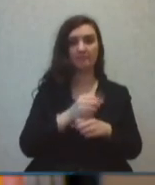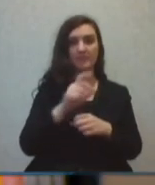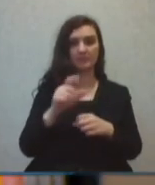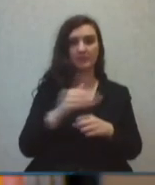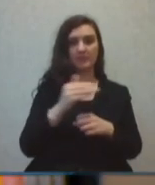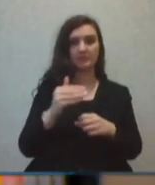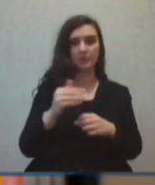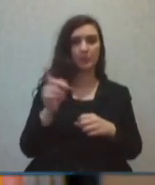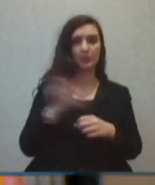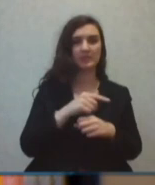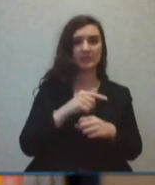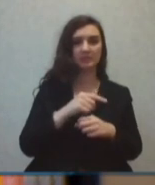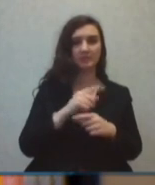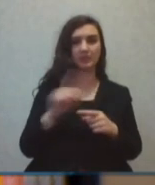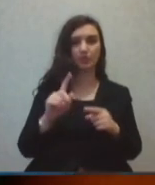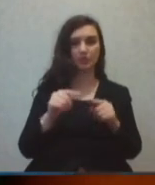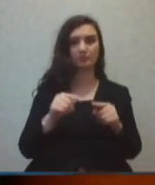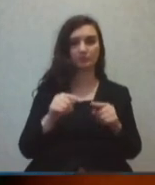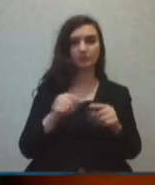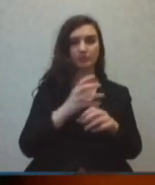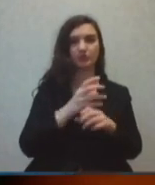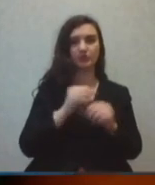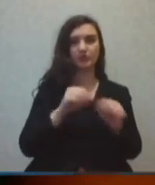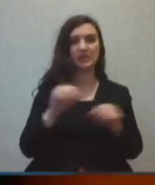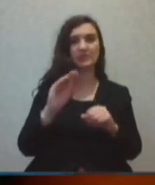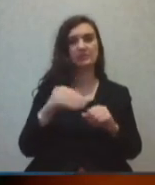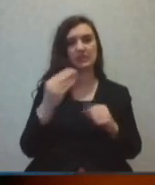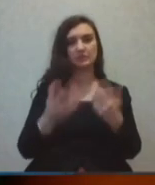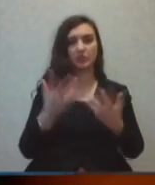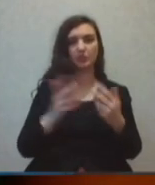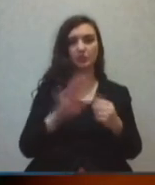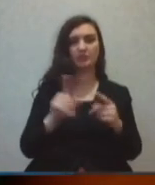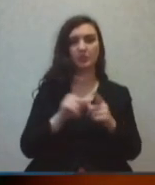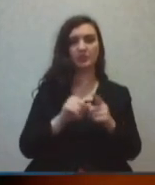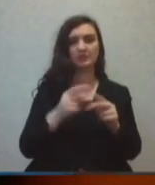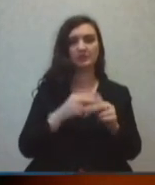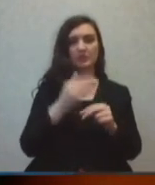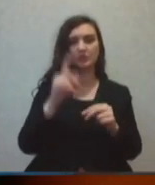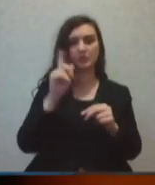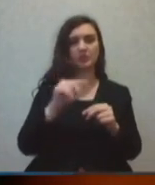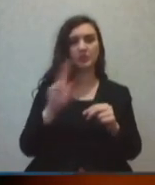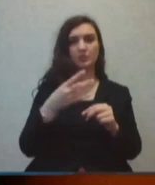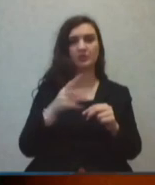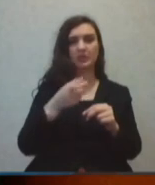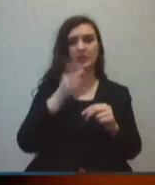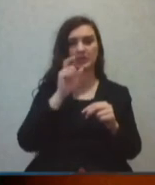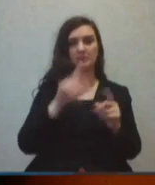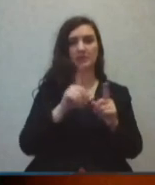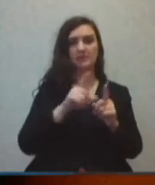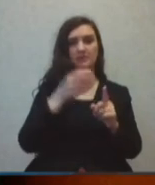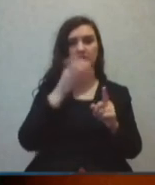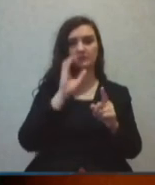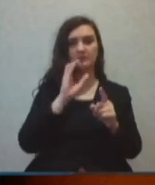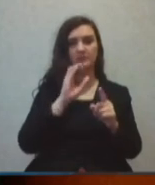ადამიანს უბიძგებდა, რომ შანსი მიეცემოდათ თუ არა, მიუხედავად იმისა, რომ იცოდა, რომ არ უნდა დაელია, მაინც ვამდა.